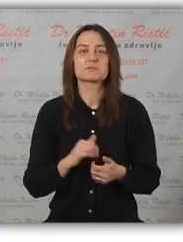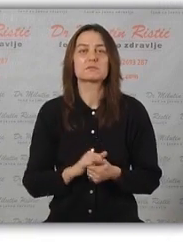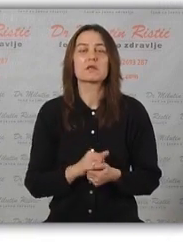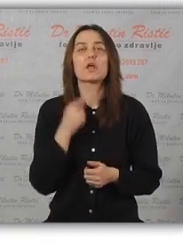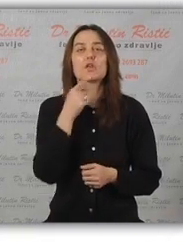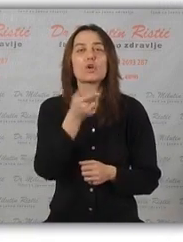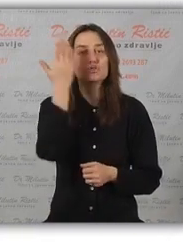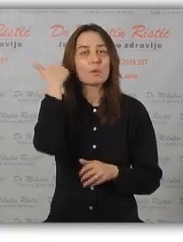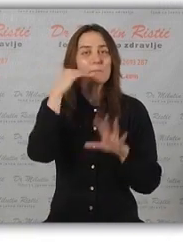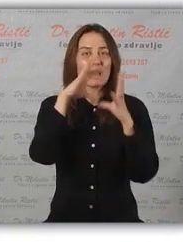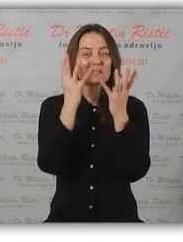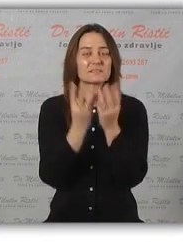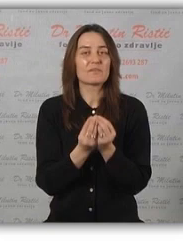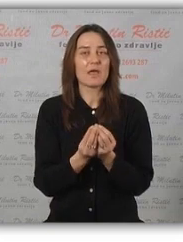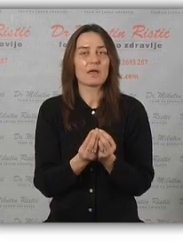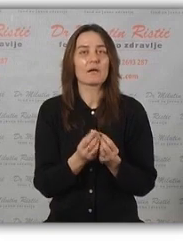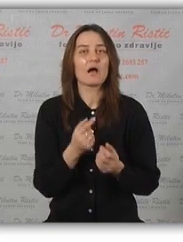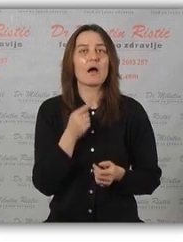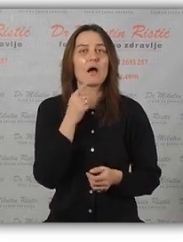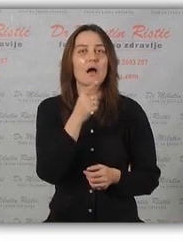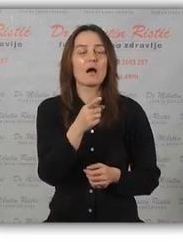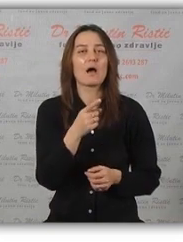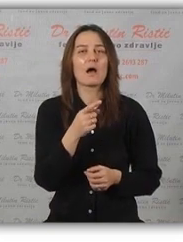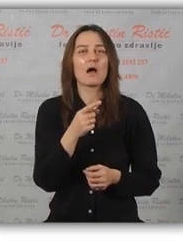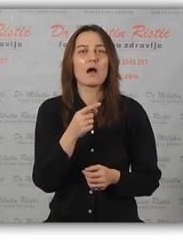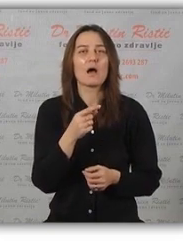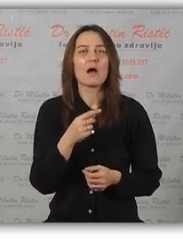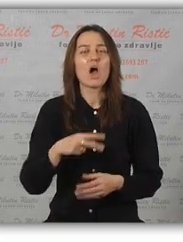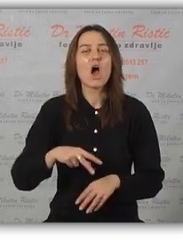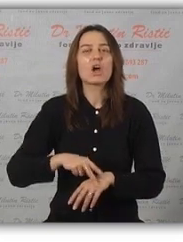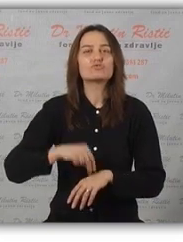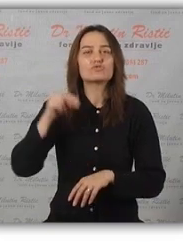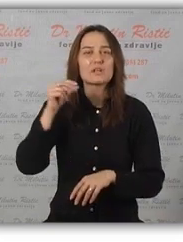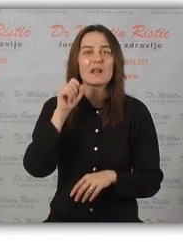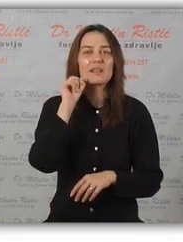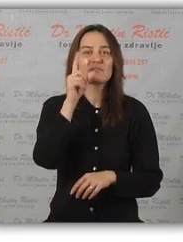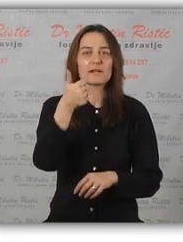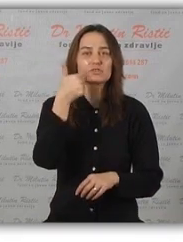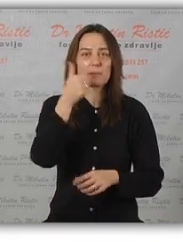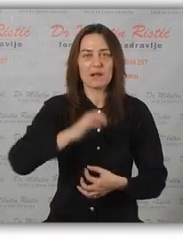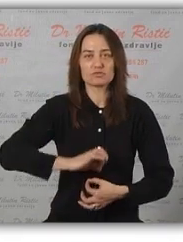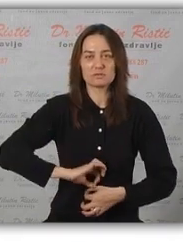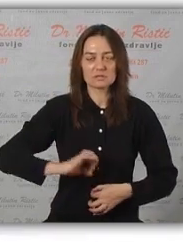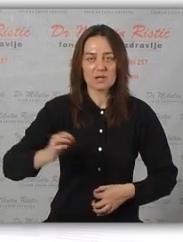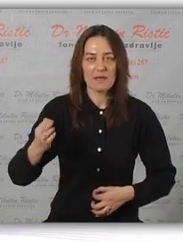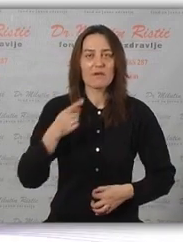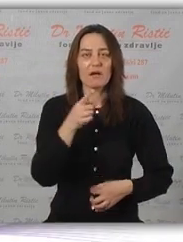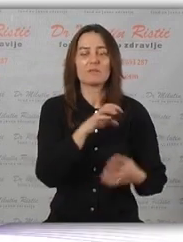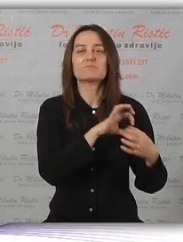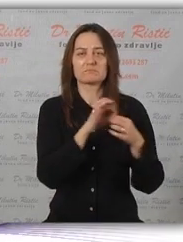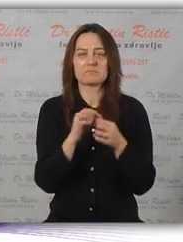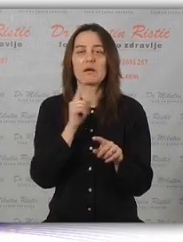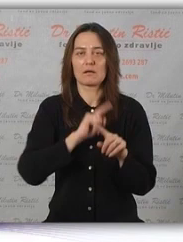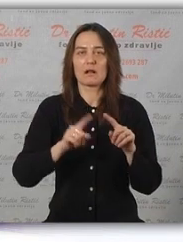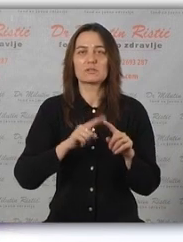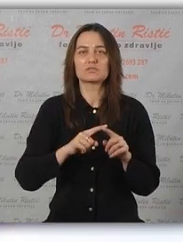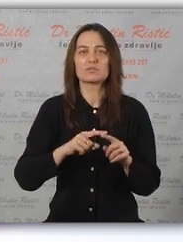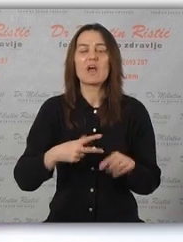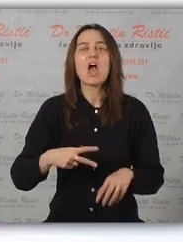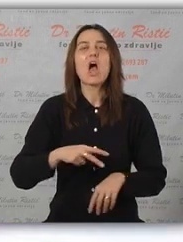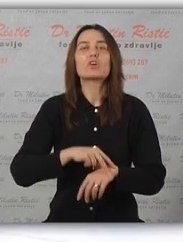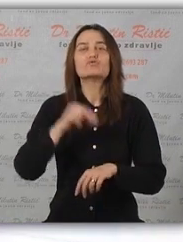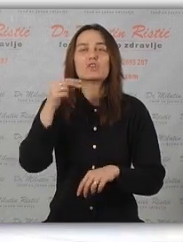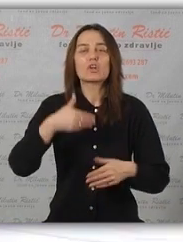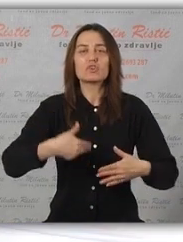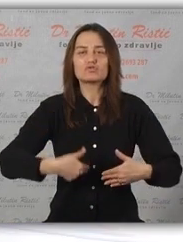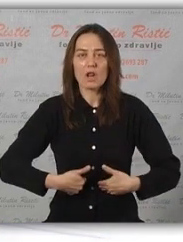melene. To su pre svega ulkusi, to jest čir 12-palačnog creva kao najčešći uzrok, čir